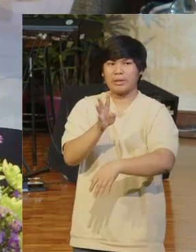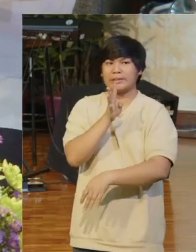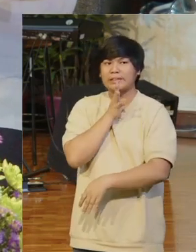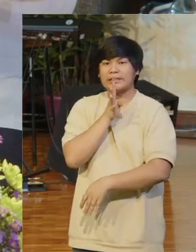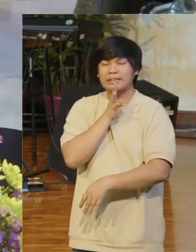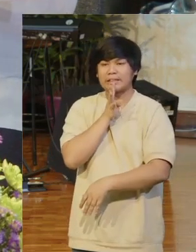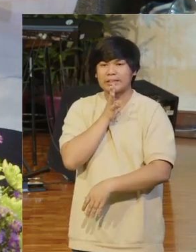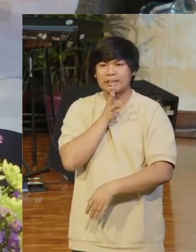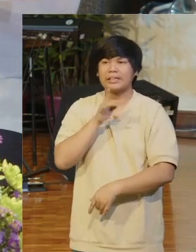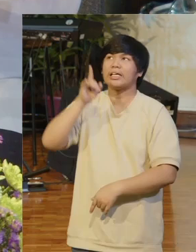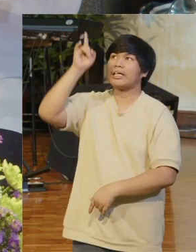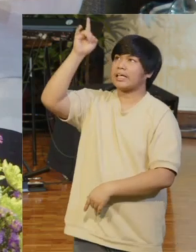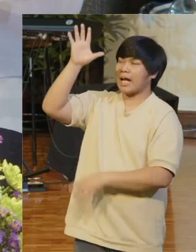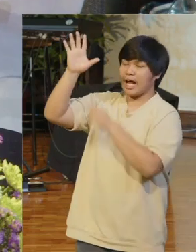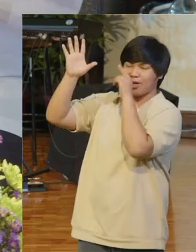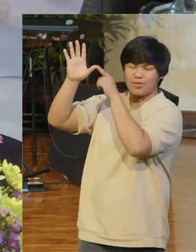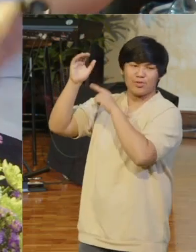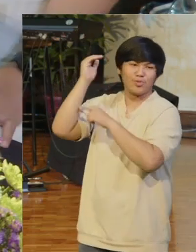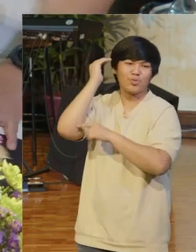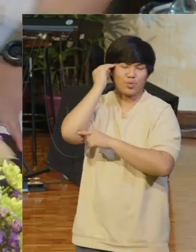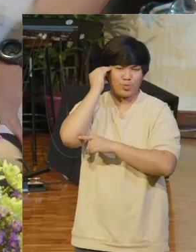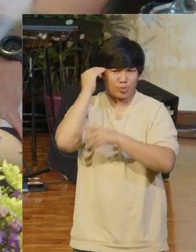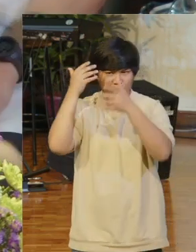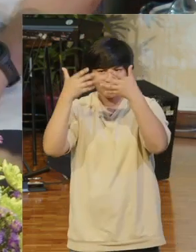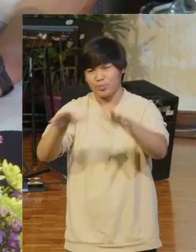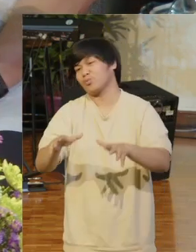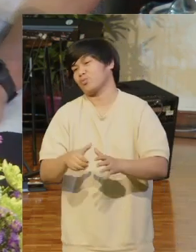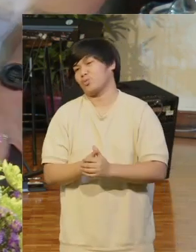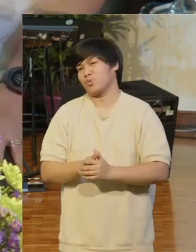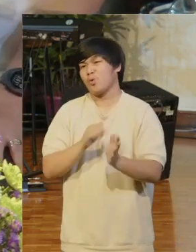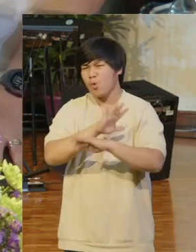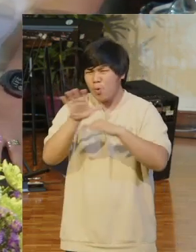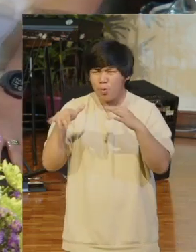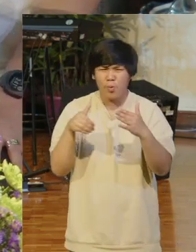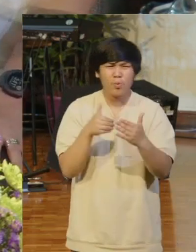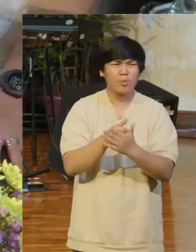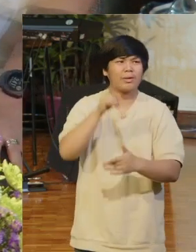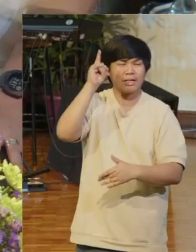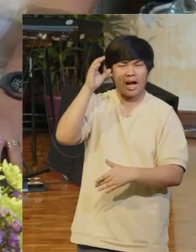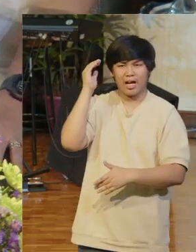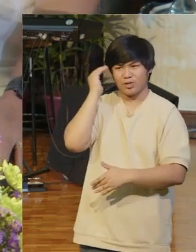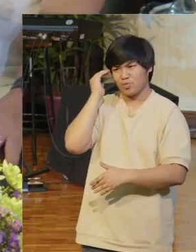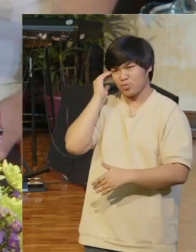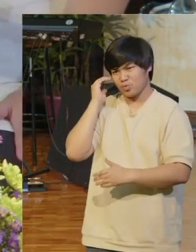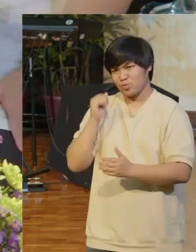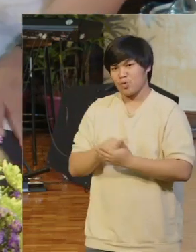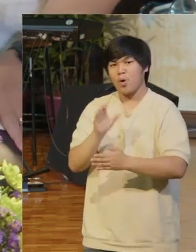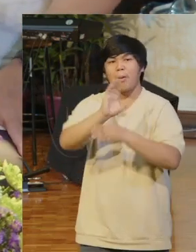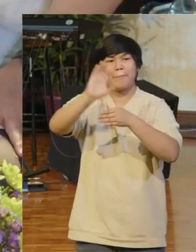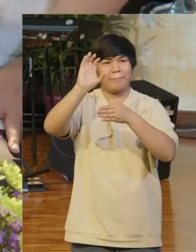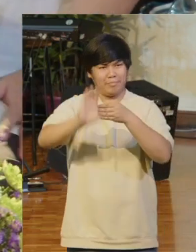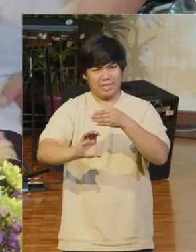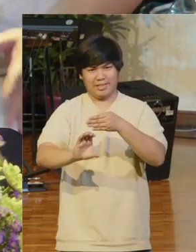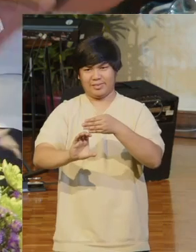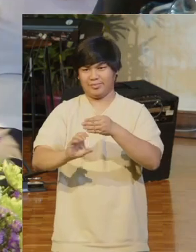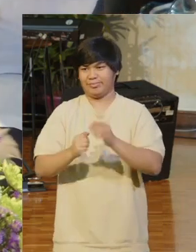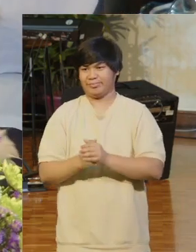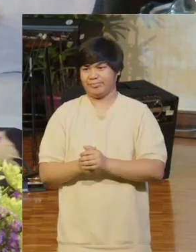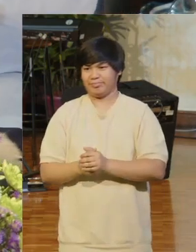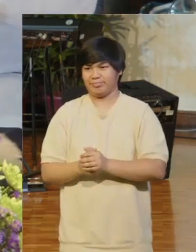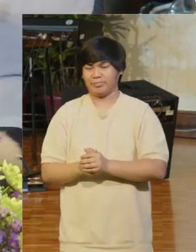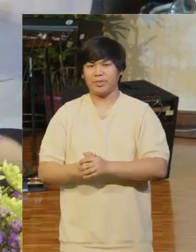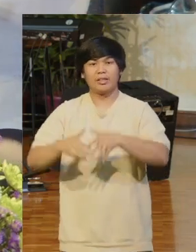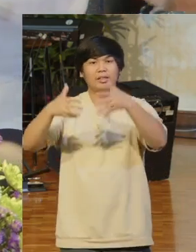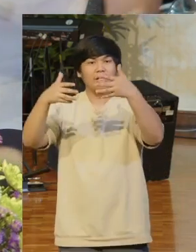my tongue. Behold, O Lord, you know it altogether. Siya ang nakakaalam ng lahat. Siya ay